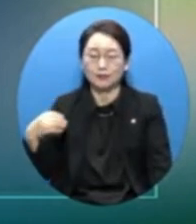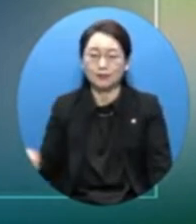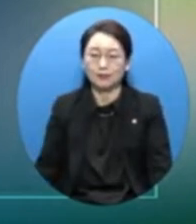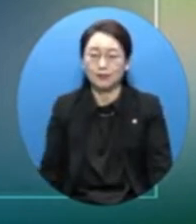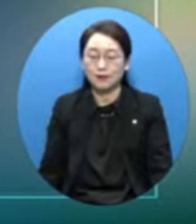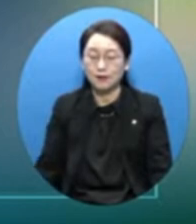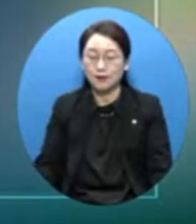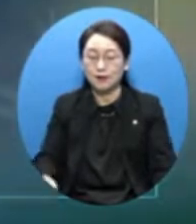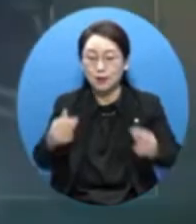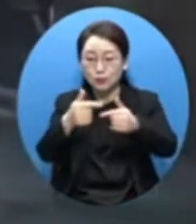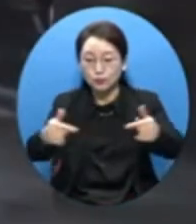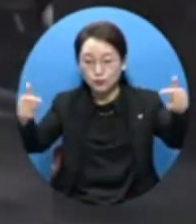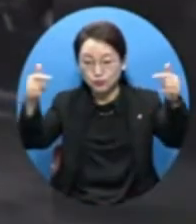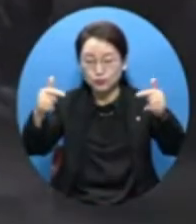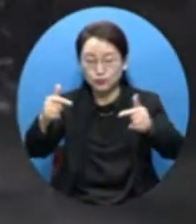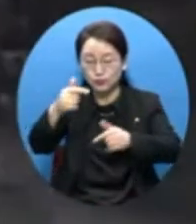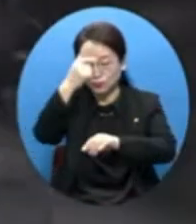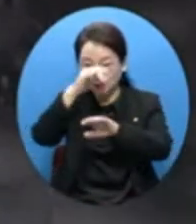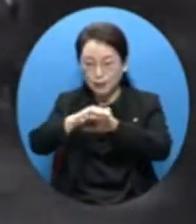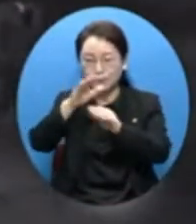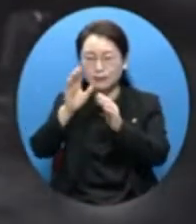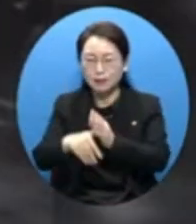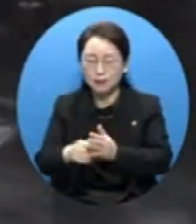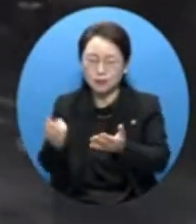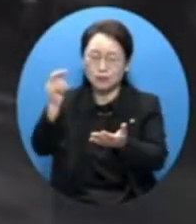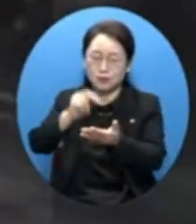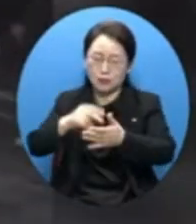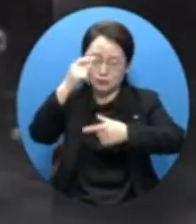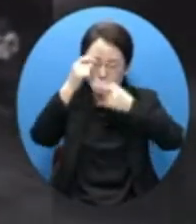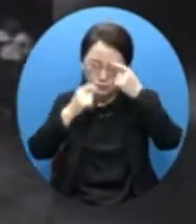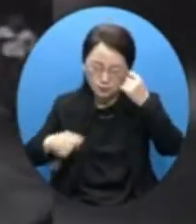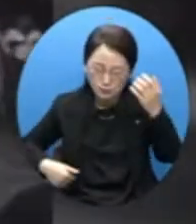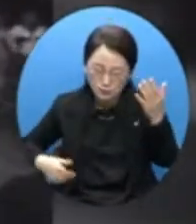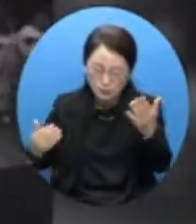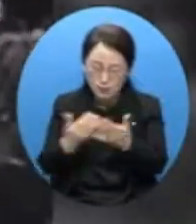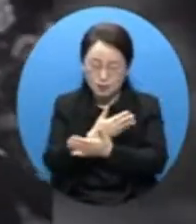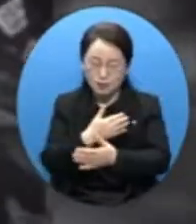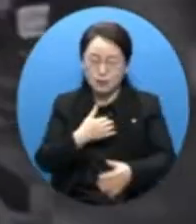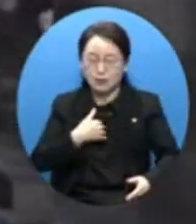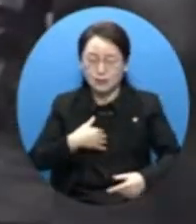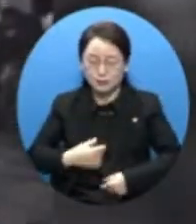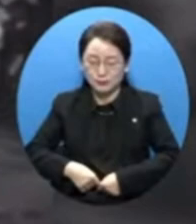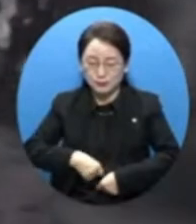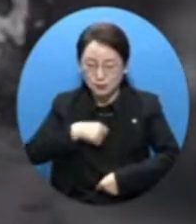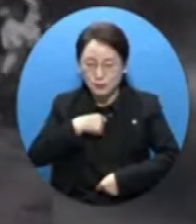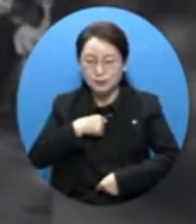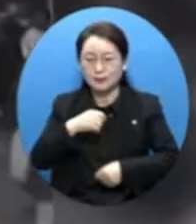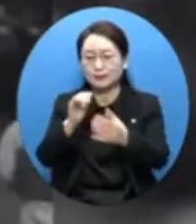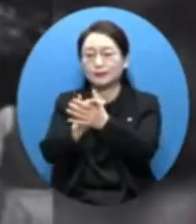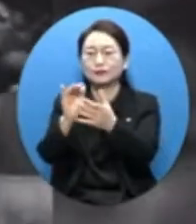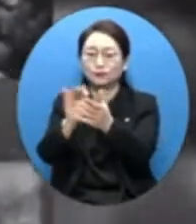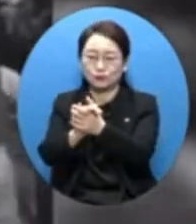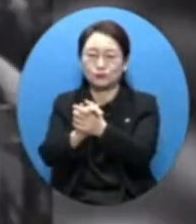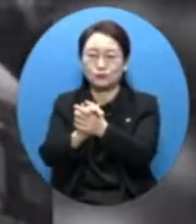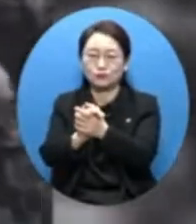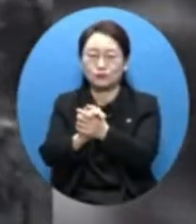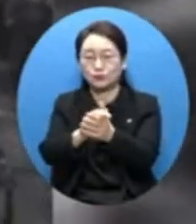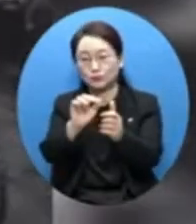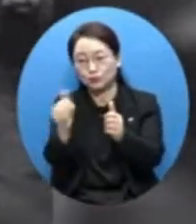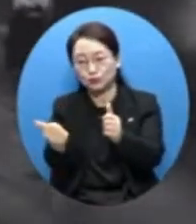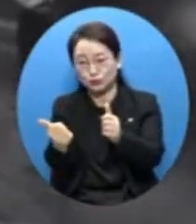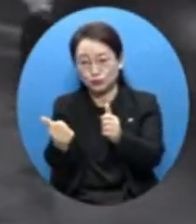부흥회 때 일어나서 눈물로 회개합니다. 내가 내 친구가